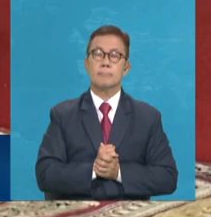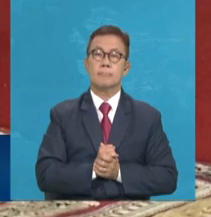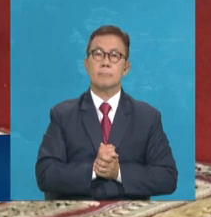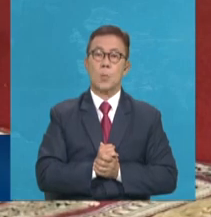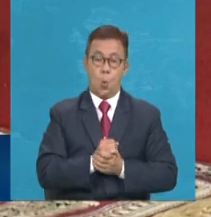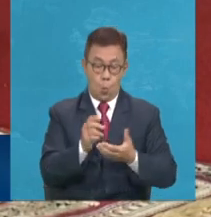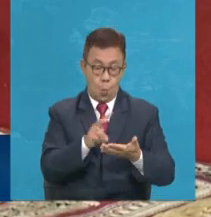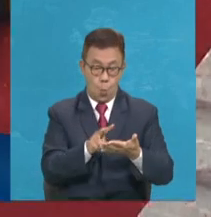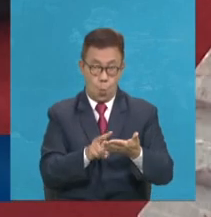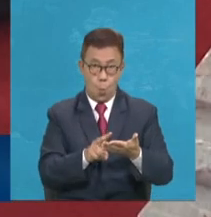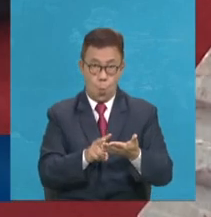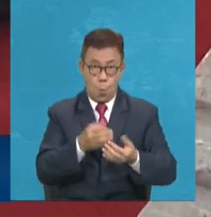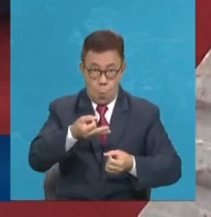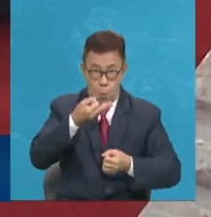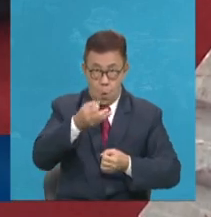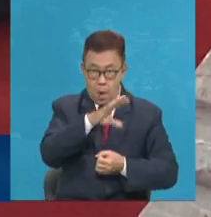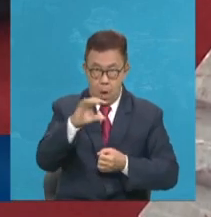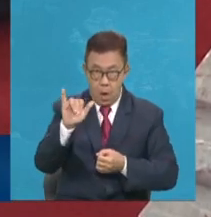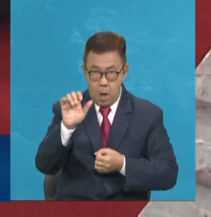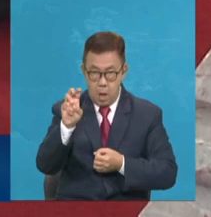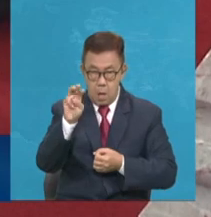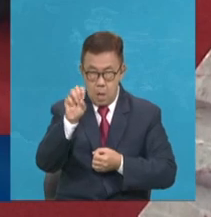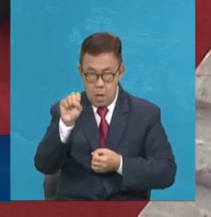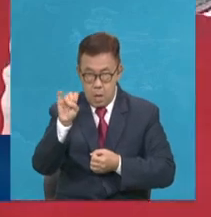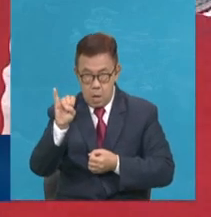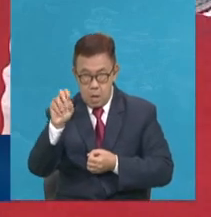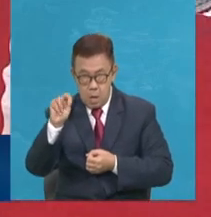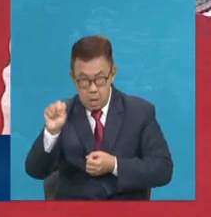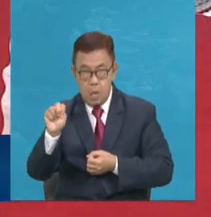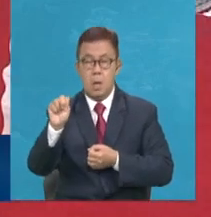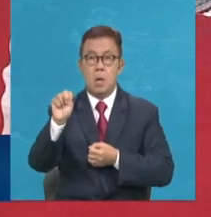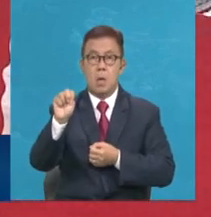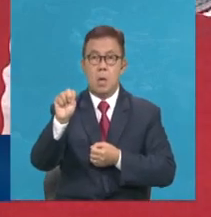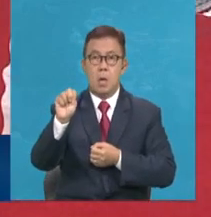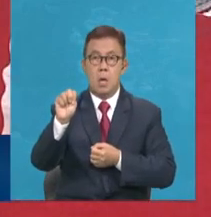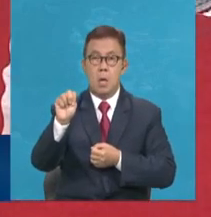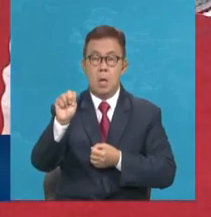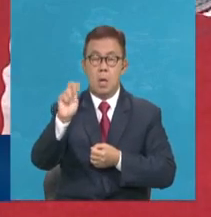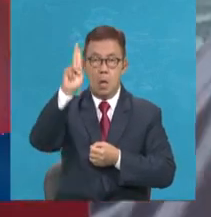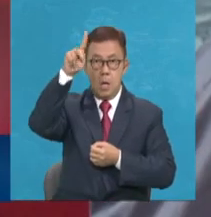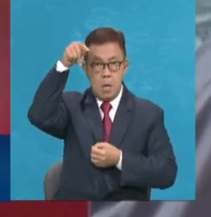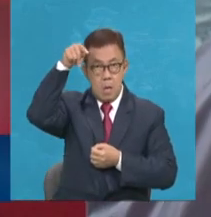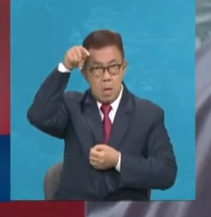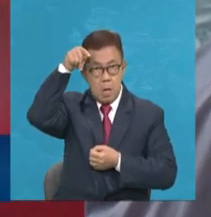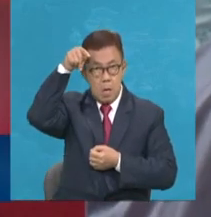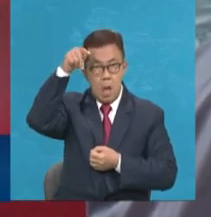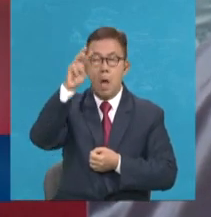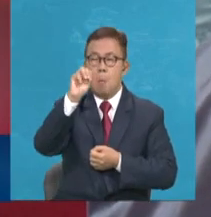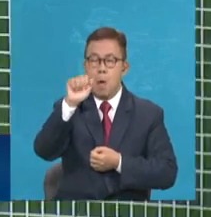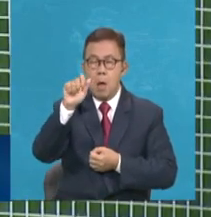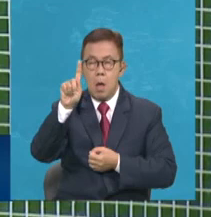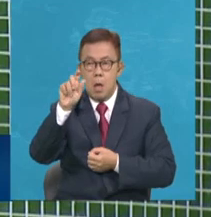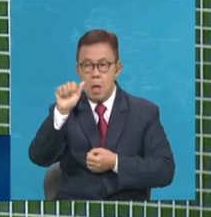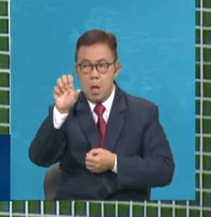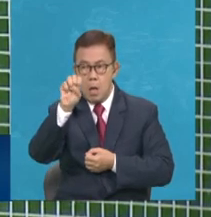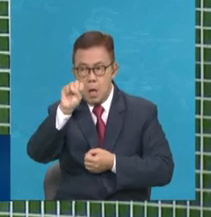bacaan surah al-fatihah dan Surah Yasin dipimpin oleh yang dimuliakan bagan khatim Datu perekam hajimetason